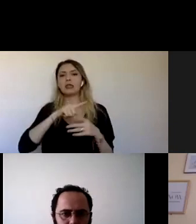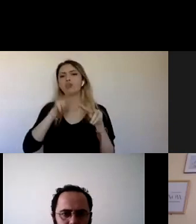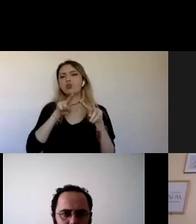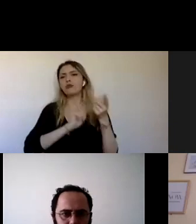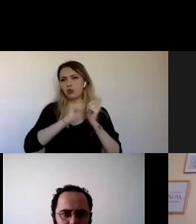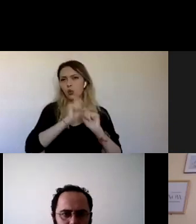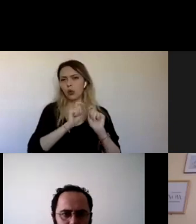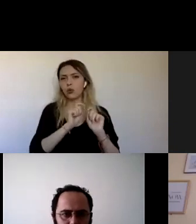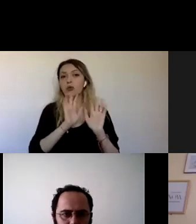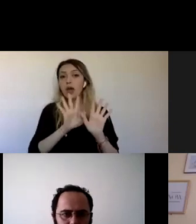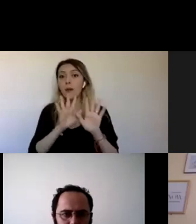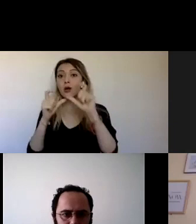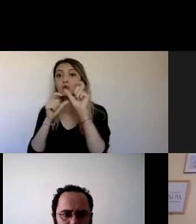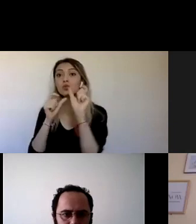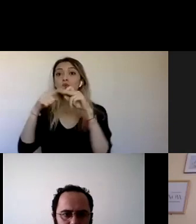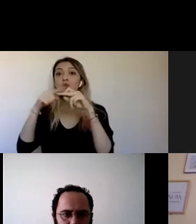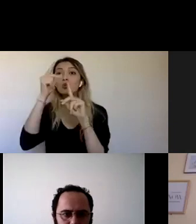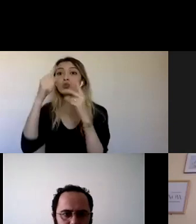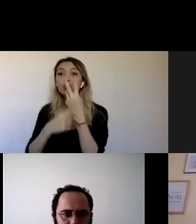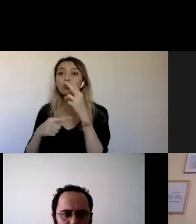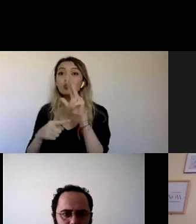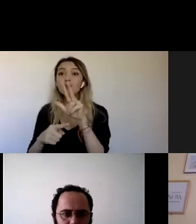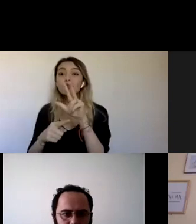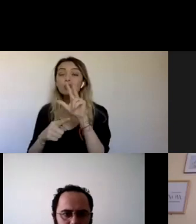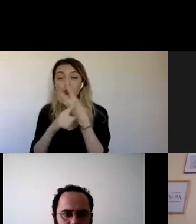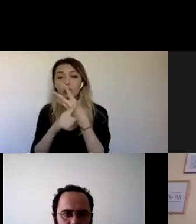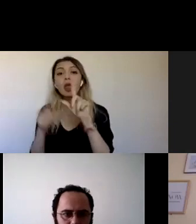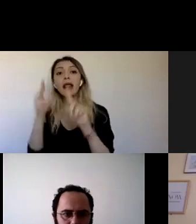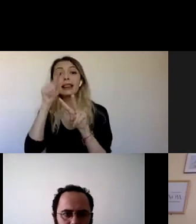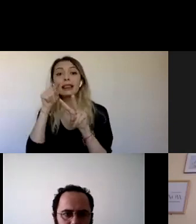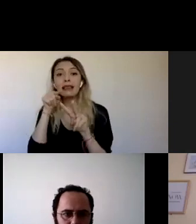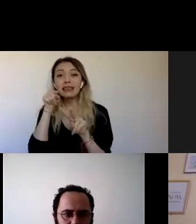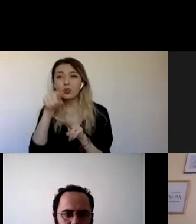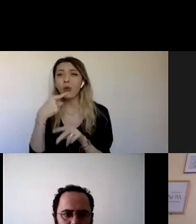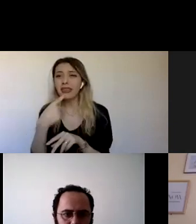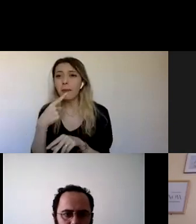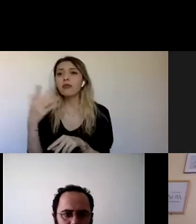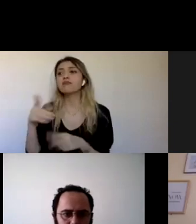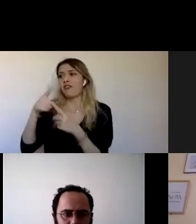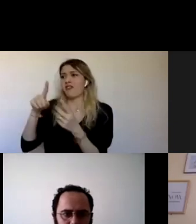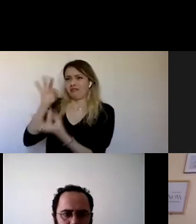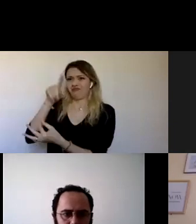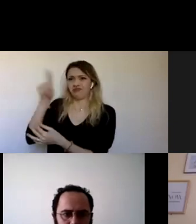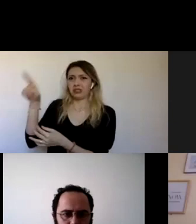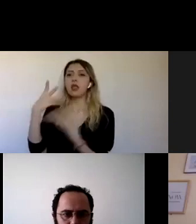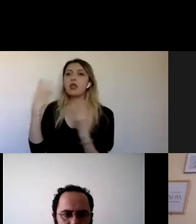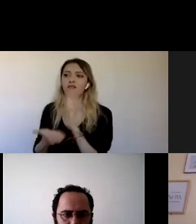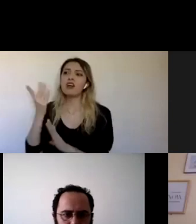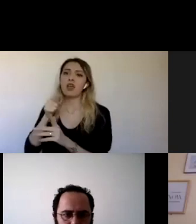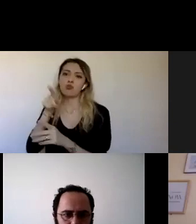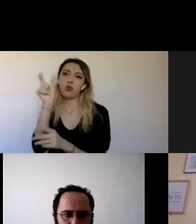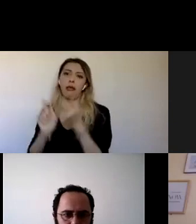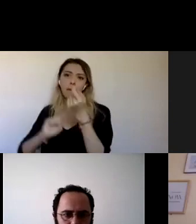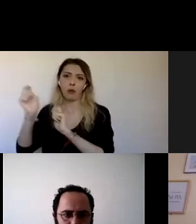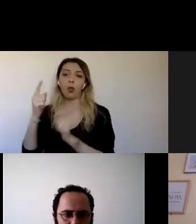tercih ettikleri şey Suriyeli demek. Gördüğünüzde kıyaslamayı da anlayabiliyorsunuz. Kırmızı olanlar insanların Suriyeli diye araması.